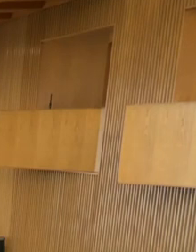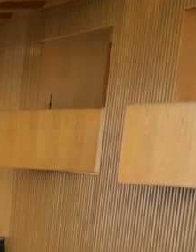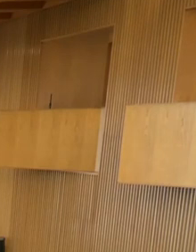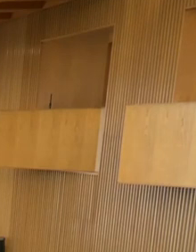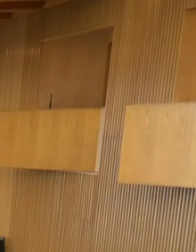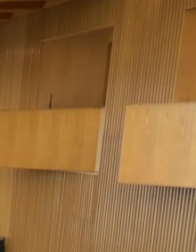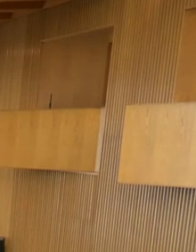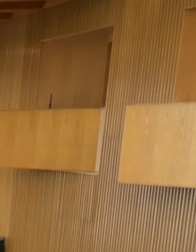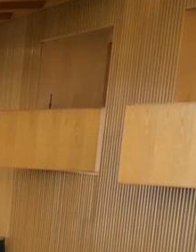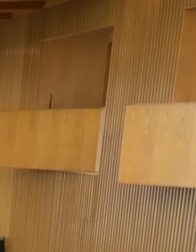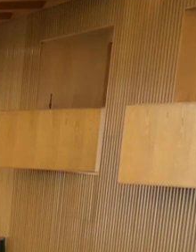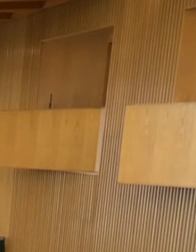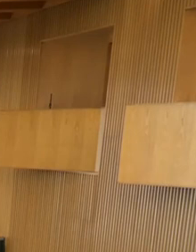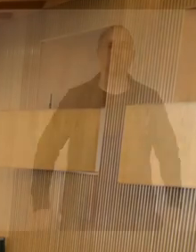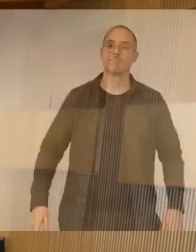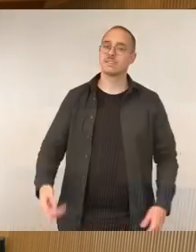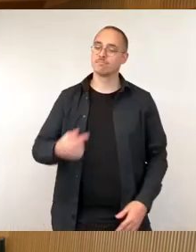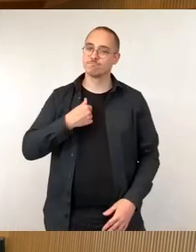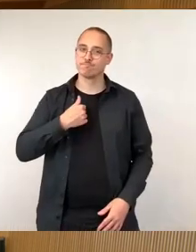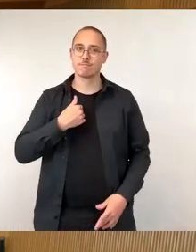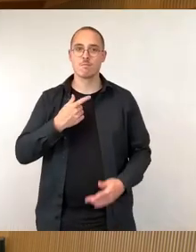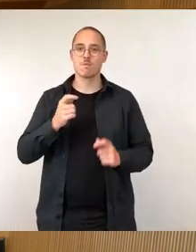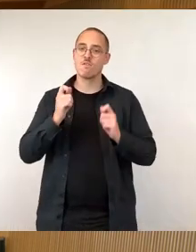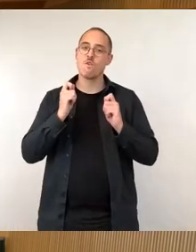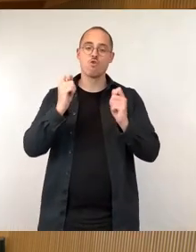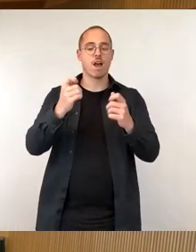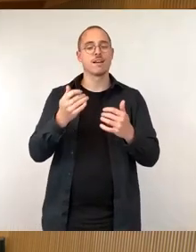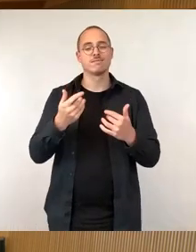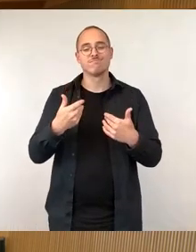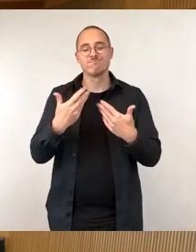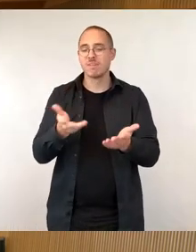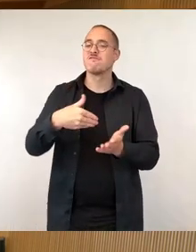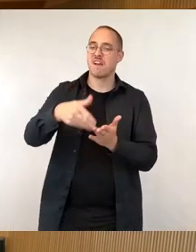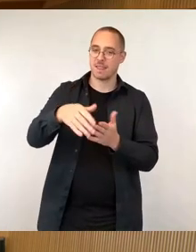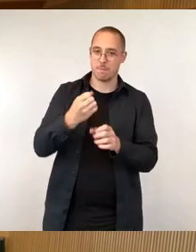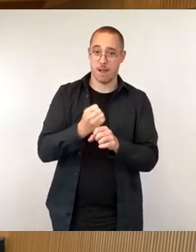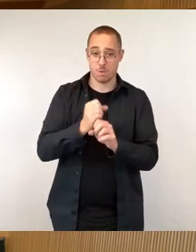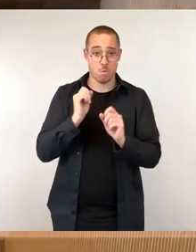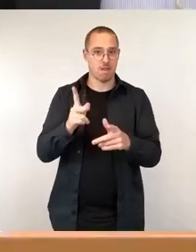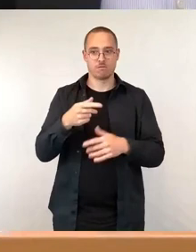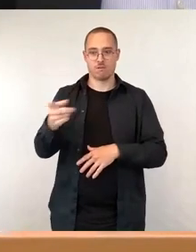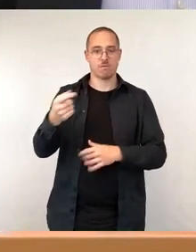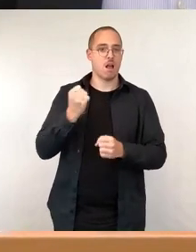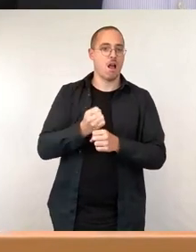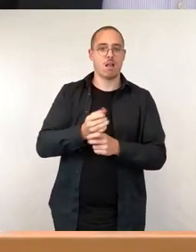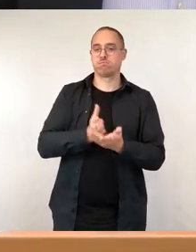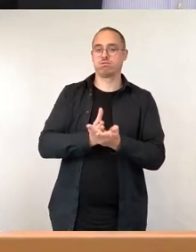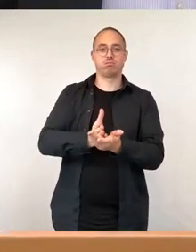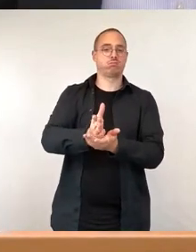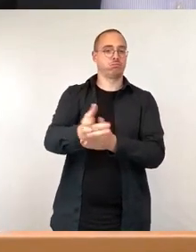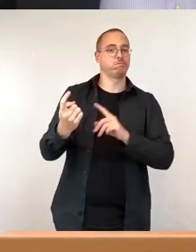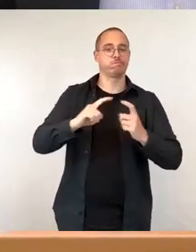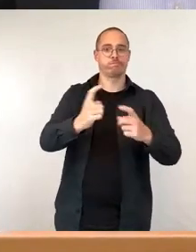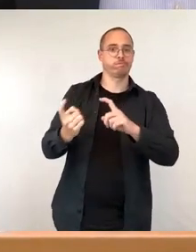Ich würde dir vorschlagen, dass wir so langsam fortsetzen, weil wir können natürlich endlos, wir haben heute noch keinen einzigen Beschluss gefasst, außer euer,